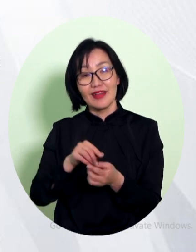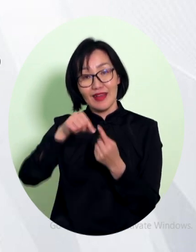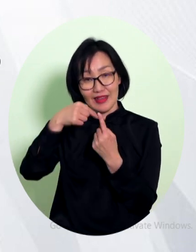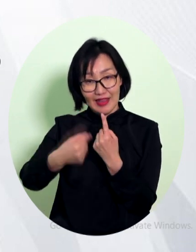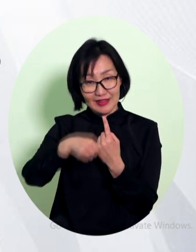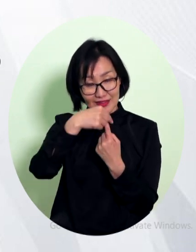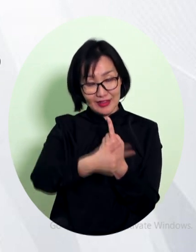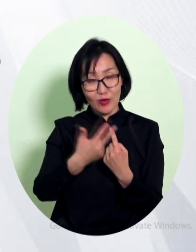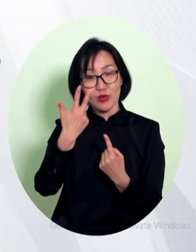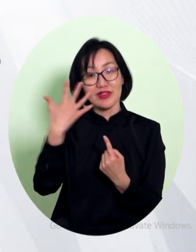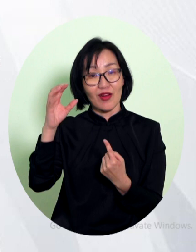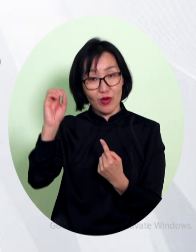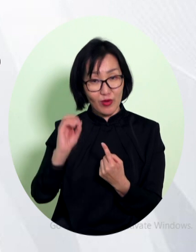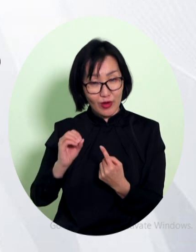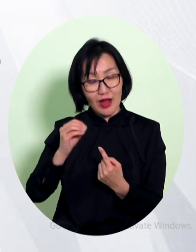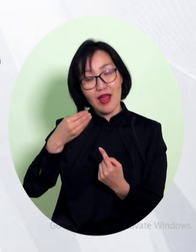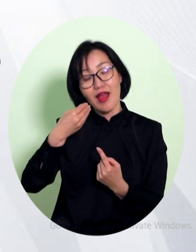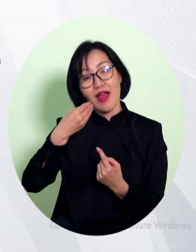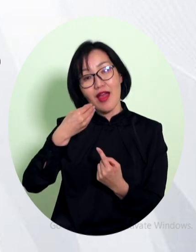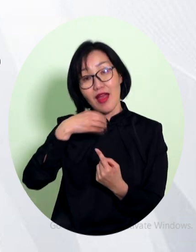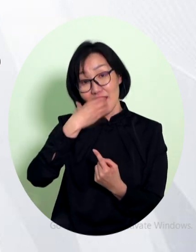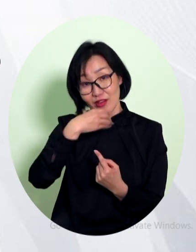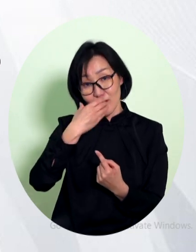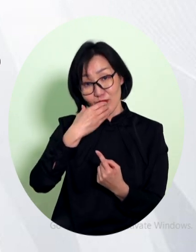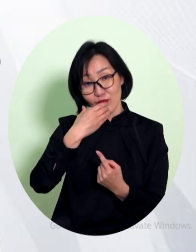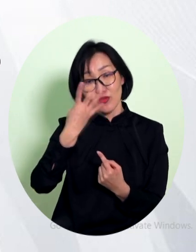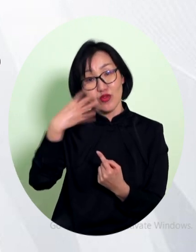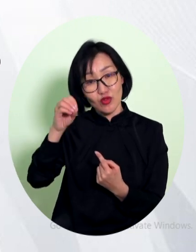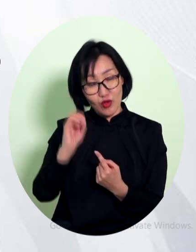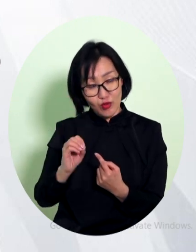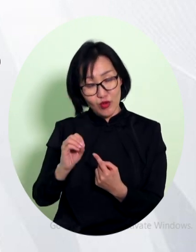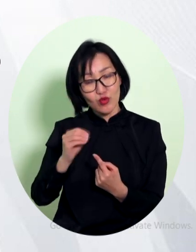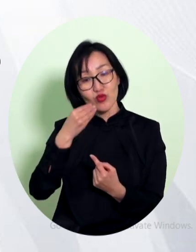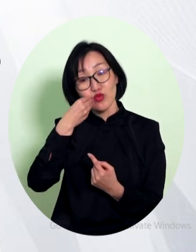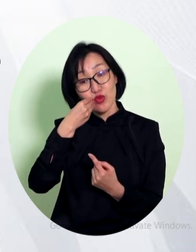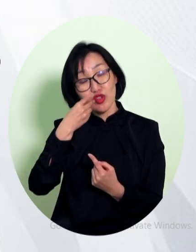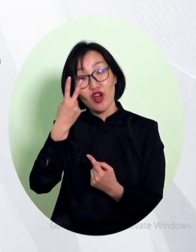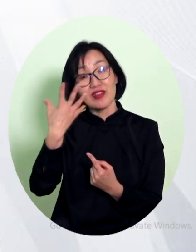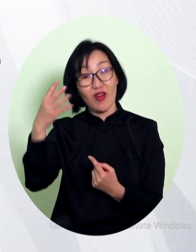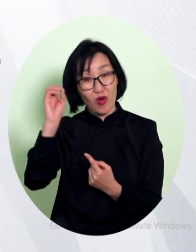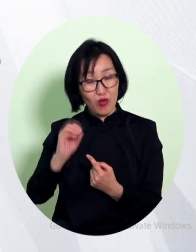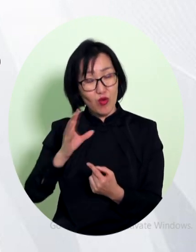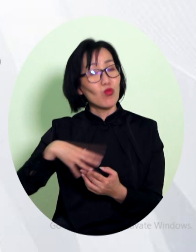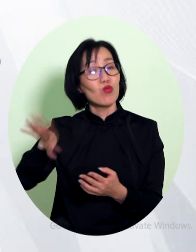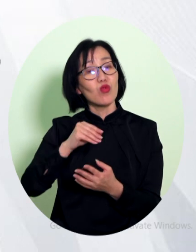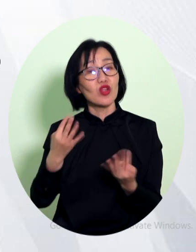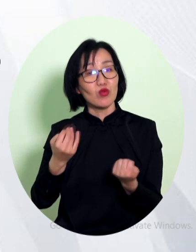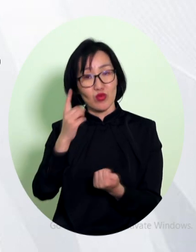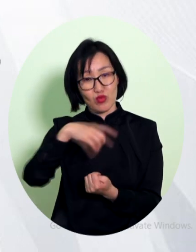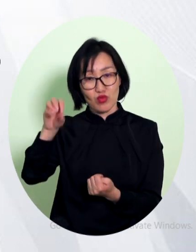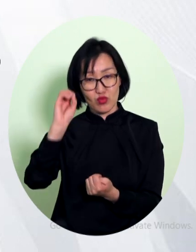Гадал 35%, алим 40%, журж 25%. Бүгд хэдэв? 100